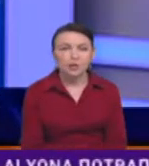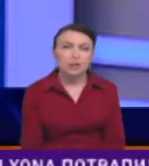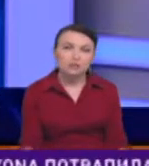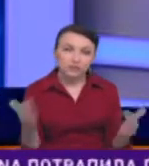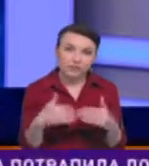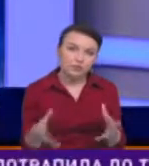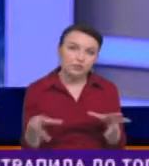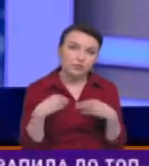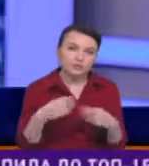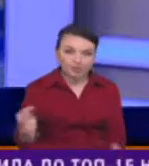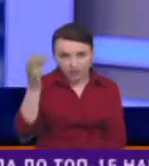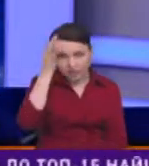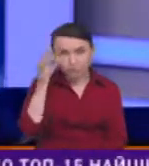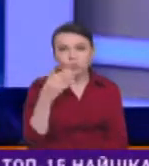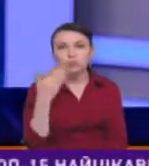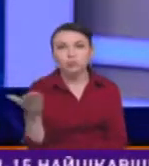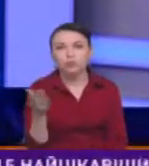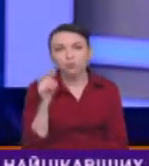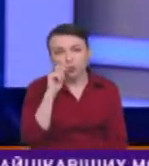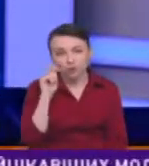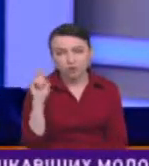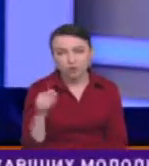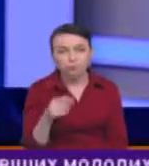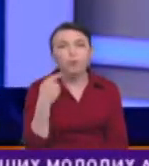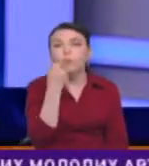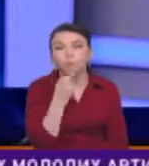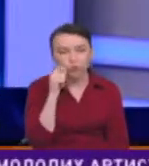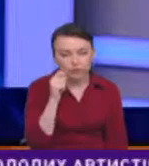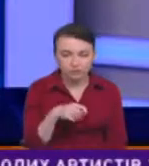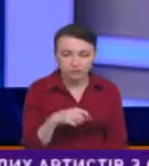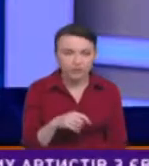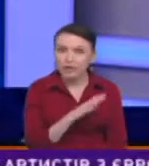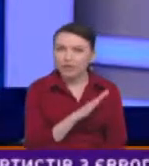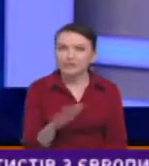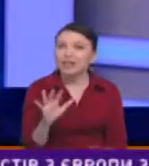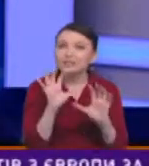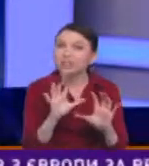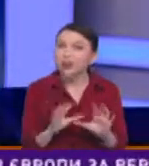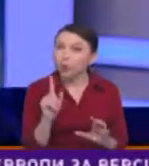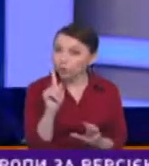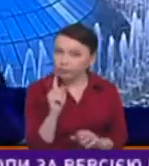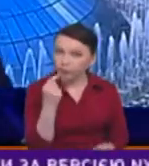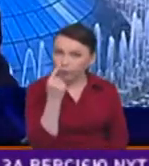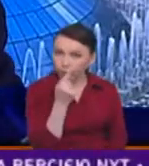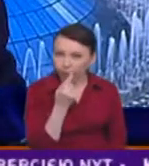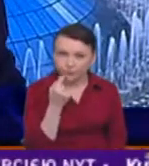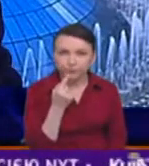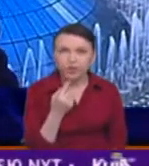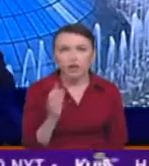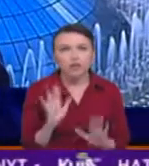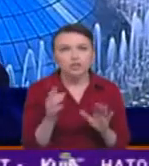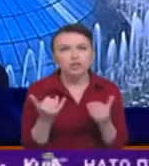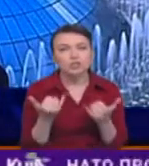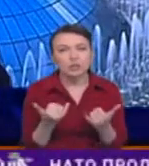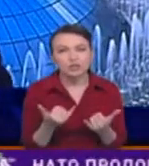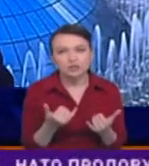згадаємо про мову українську. Не закон про мову, тому що закон про мову лише зараз